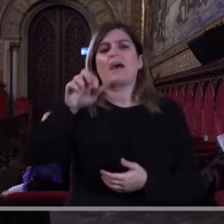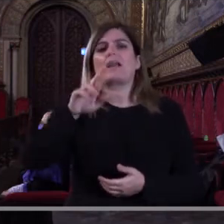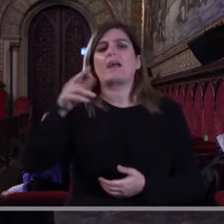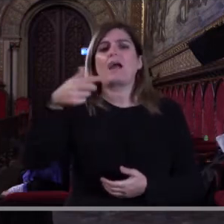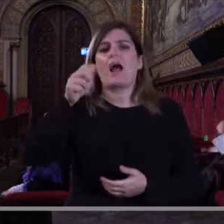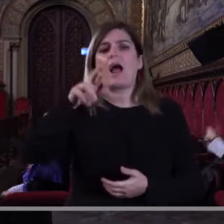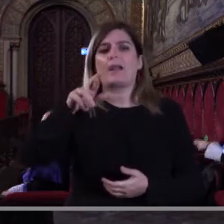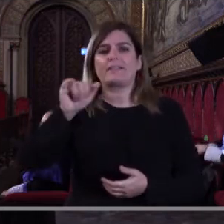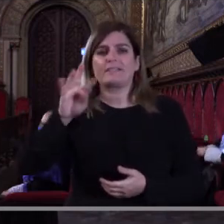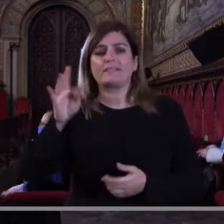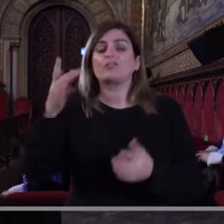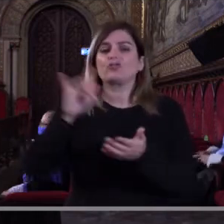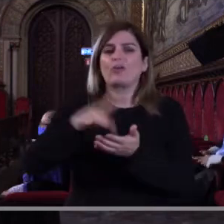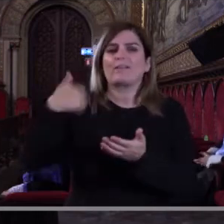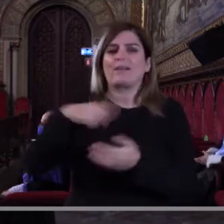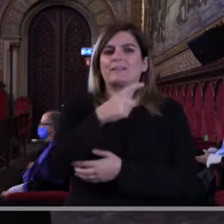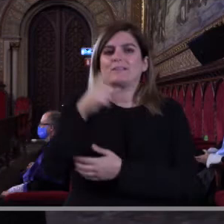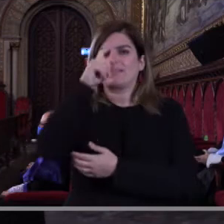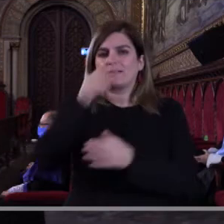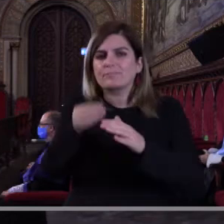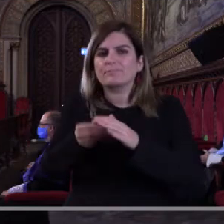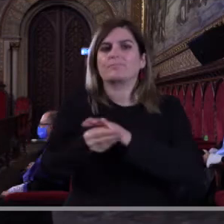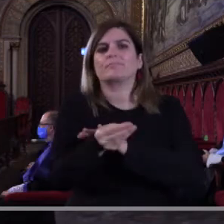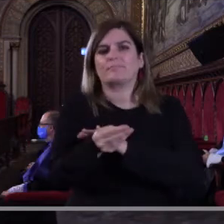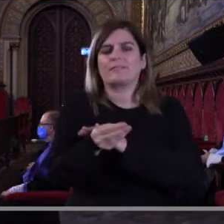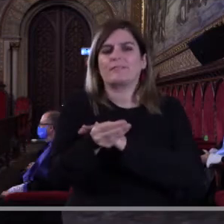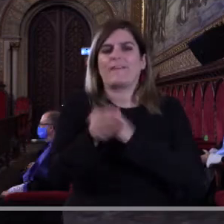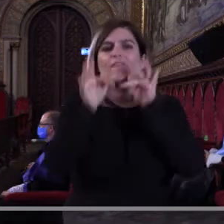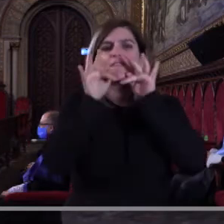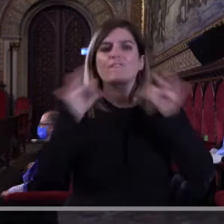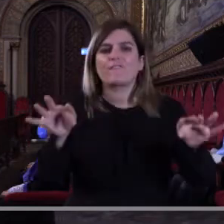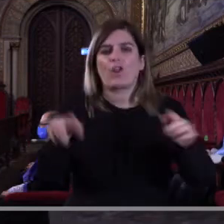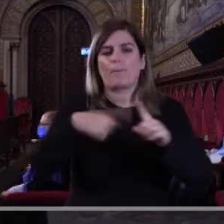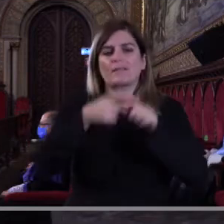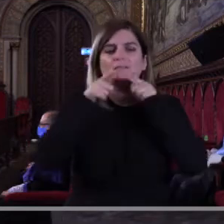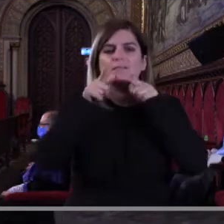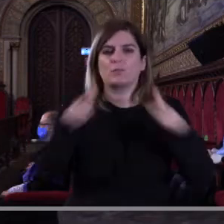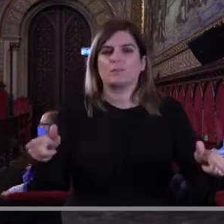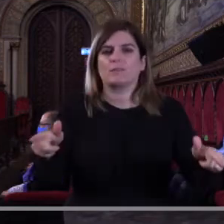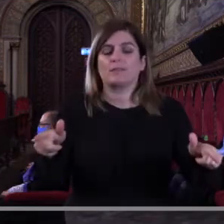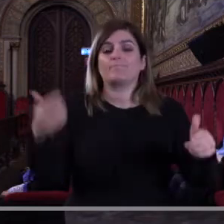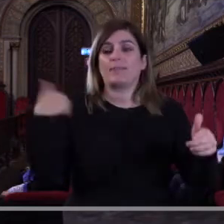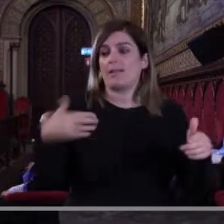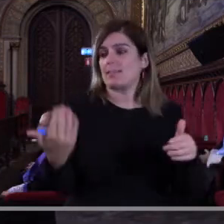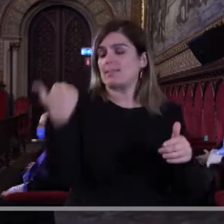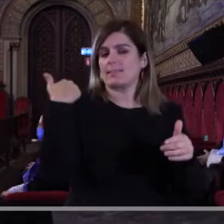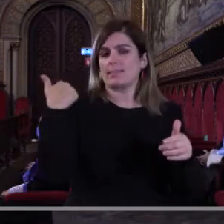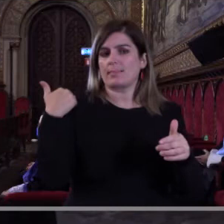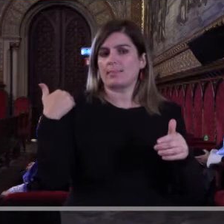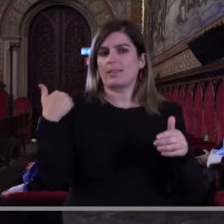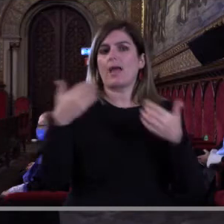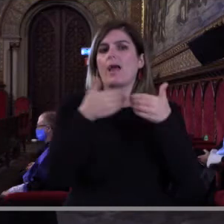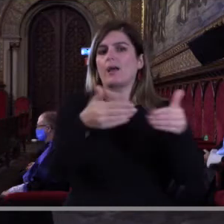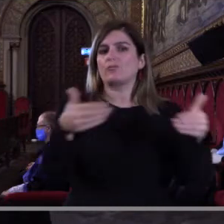del naixement d'aquest filòleg i lingüista, celebració que va quedar plasmada en l'exposició Badia i